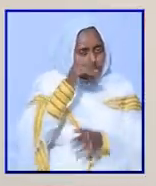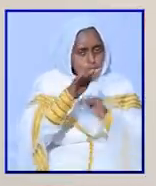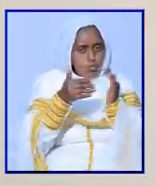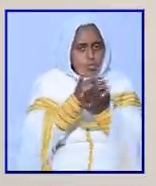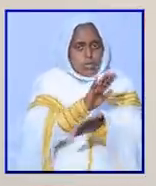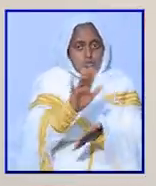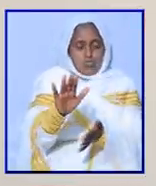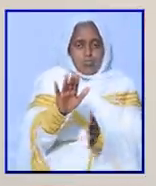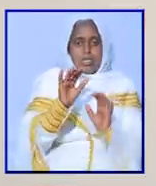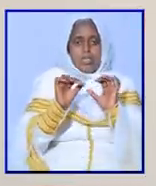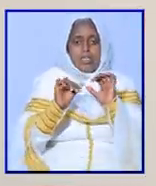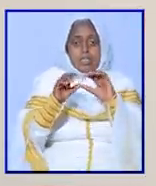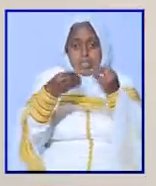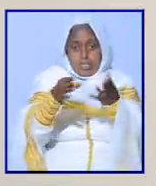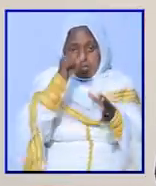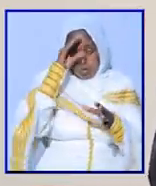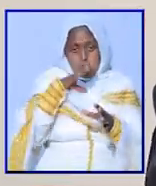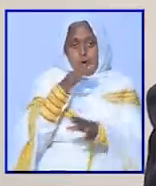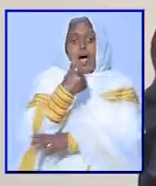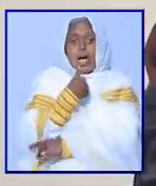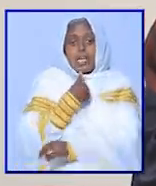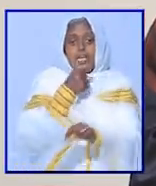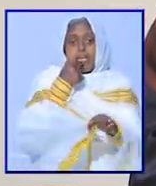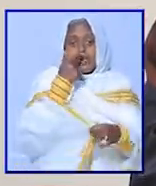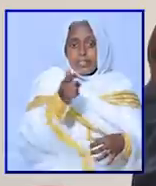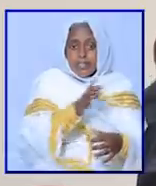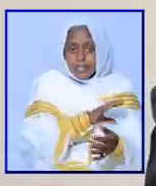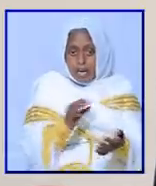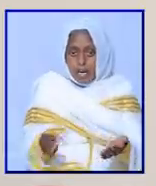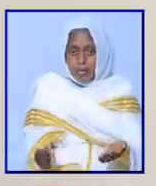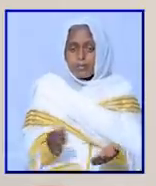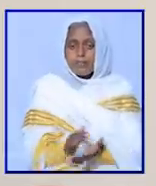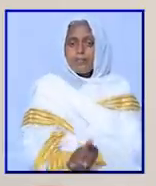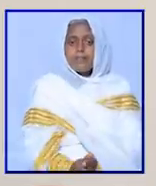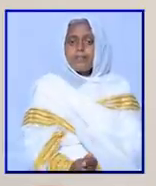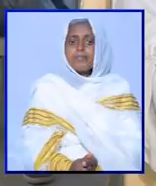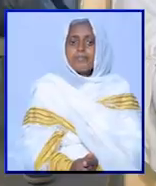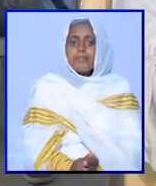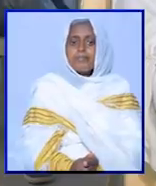ልብ በሉ ሁላችሁ። የተሰጠው ሰው አለ ይልና